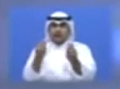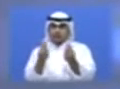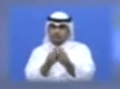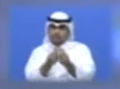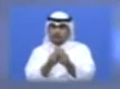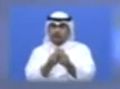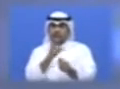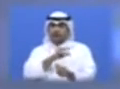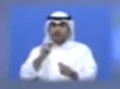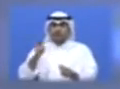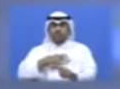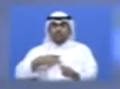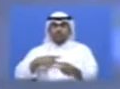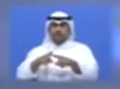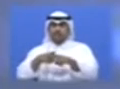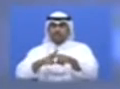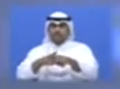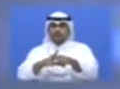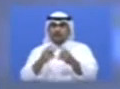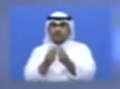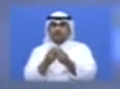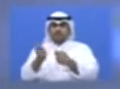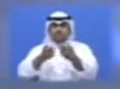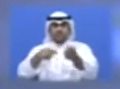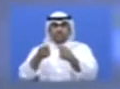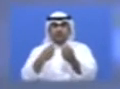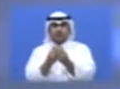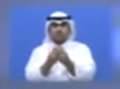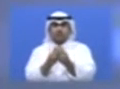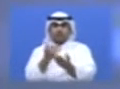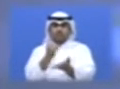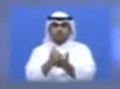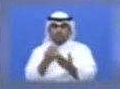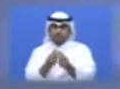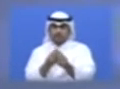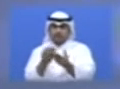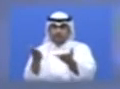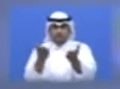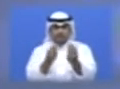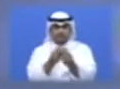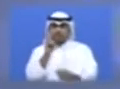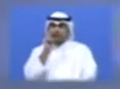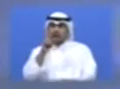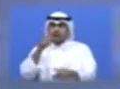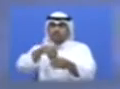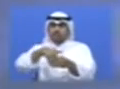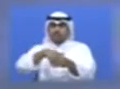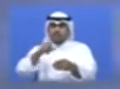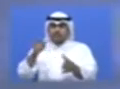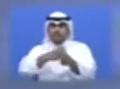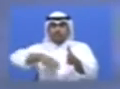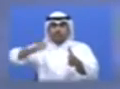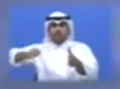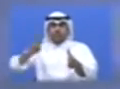بالإضافة إلى رئيس وأعضاء غرفة تجارة وصناعة الكويت، كما سيحضر جانبا من جلسة مجلس الأمة المقرر